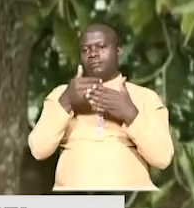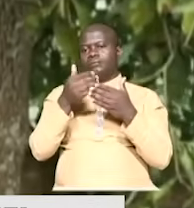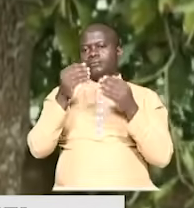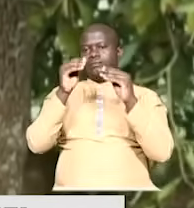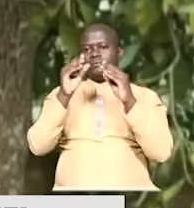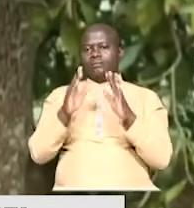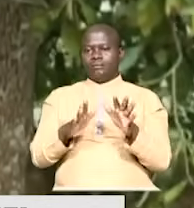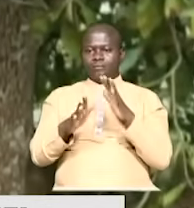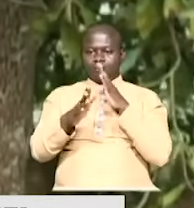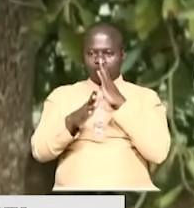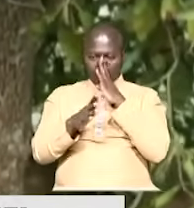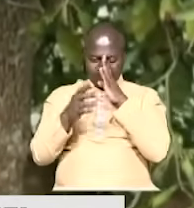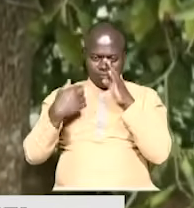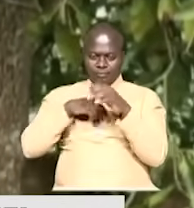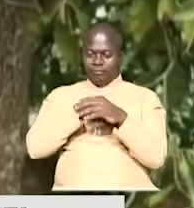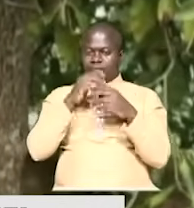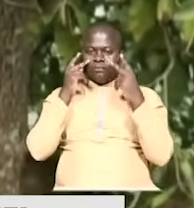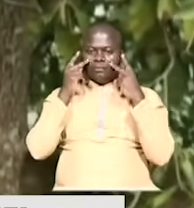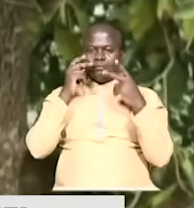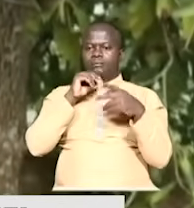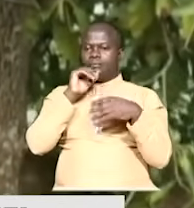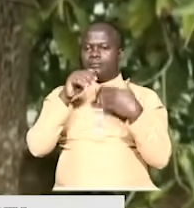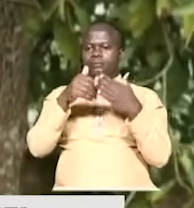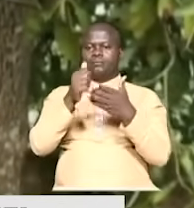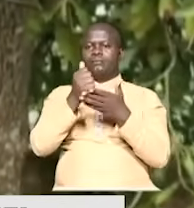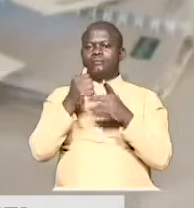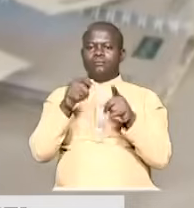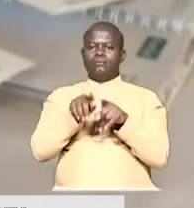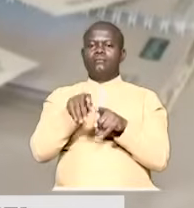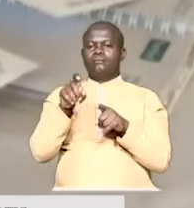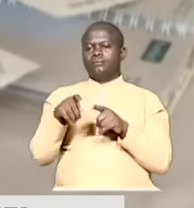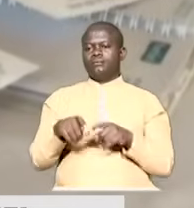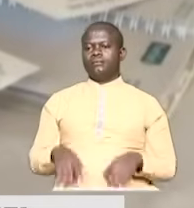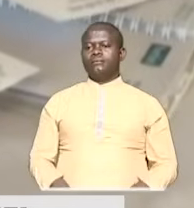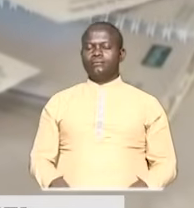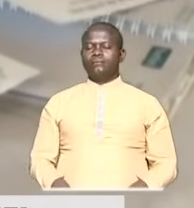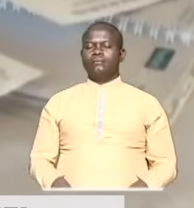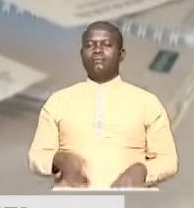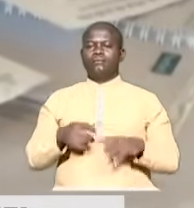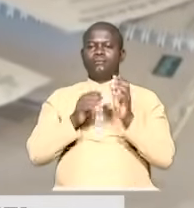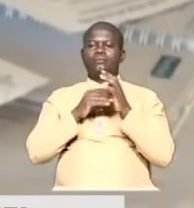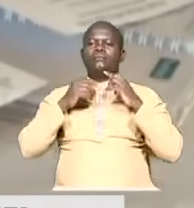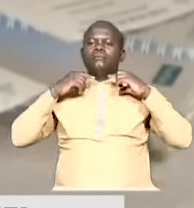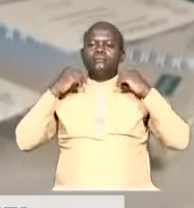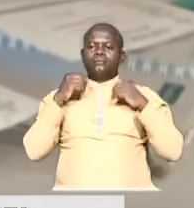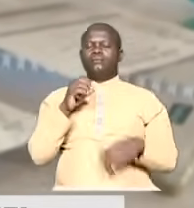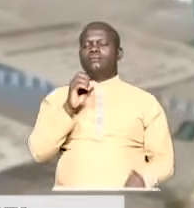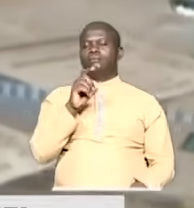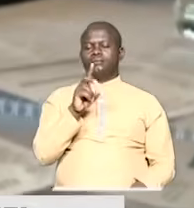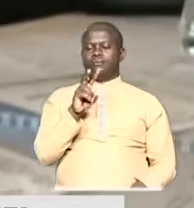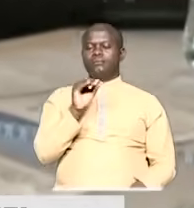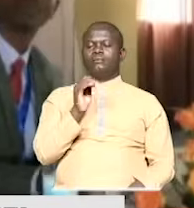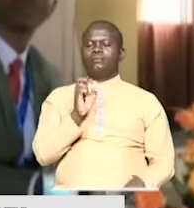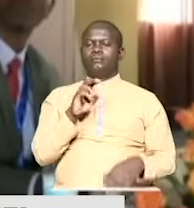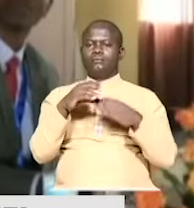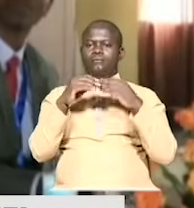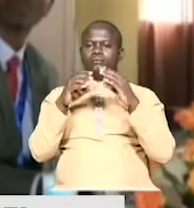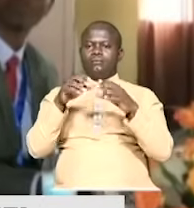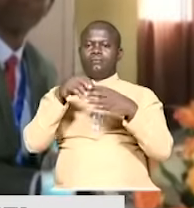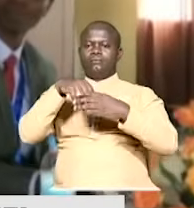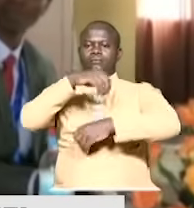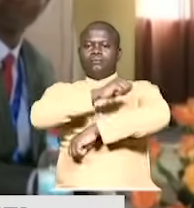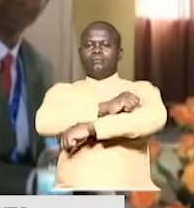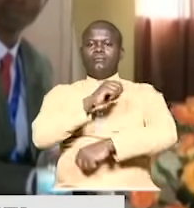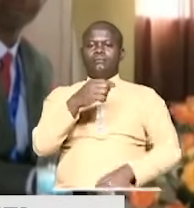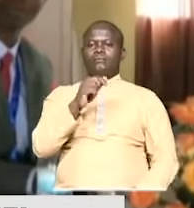mwarimu turabona atarimo kudufasha nk'uko bikwiriye. Icyakora Pastor Nshimye Mukiza Olivier umuyobozi wa groupe scolaire Gahengeri